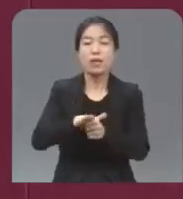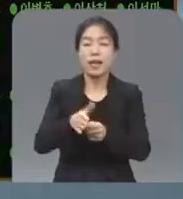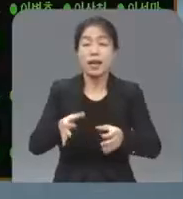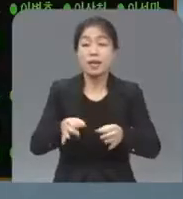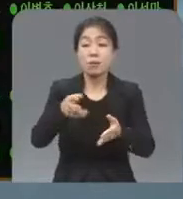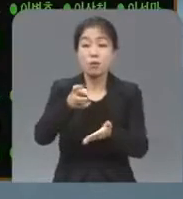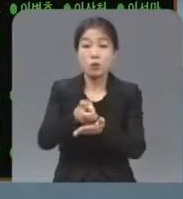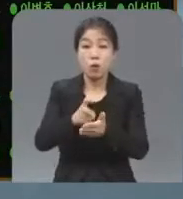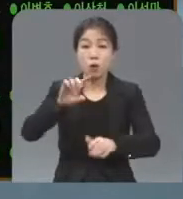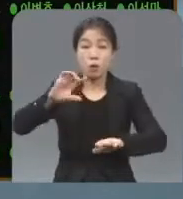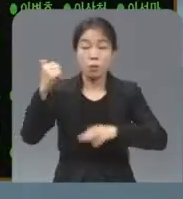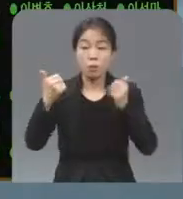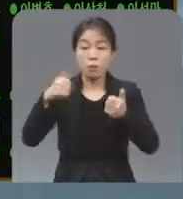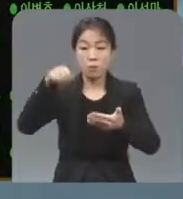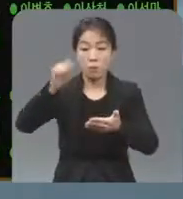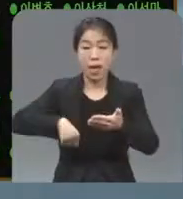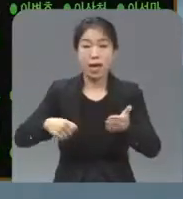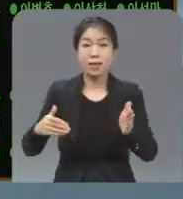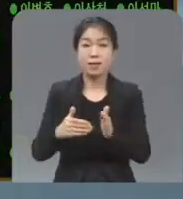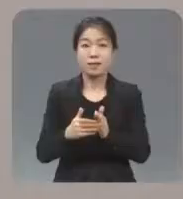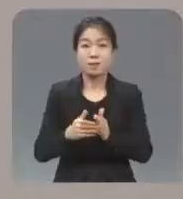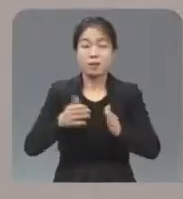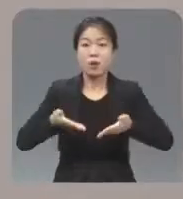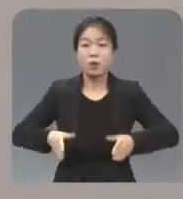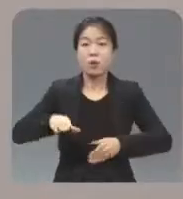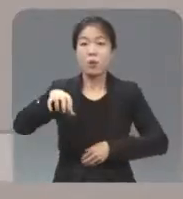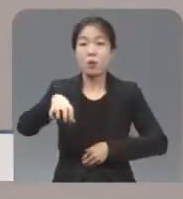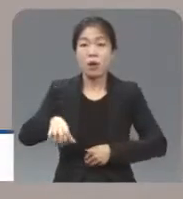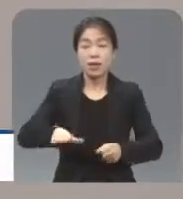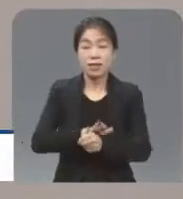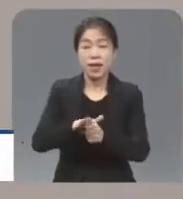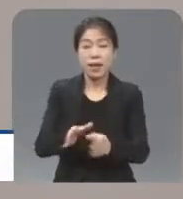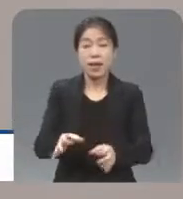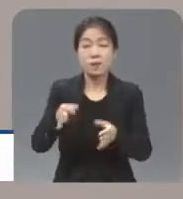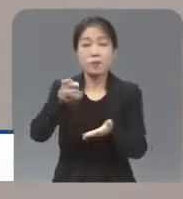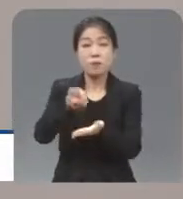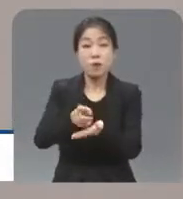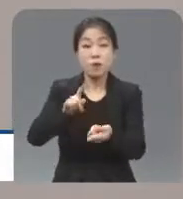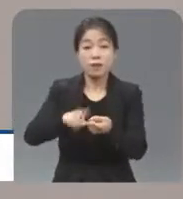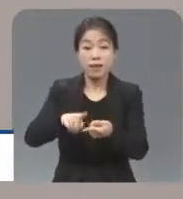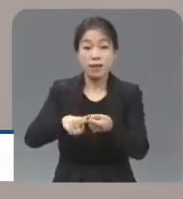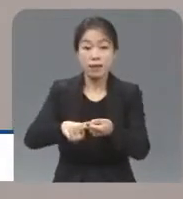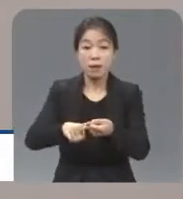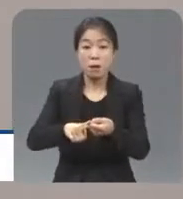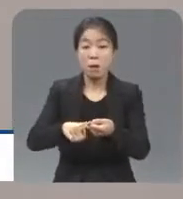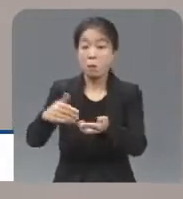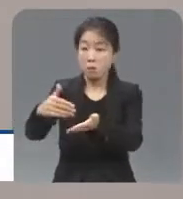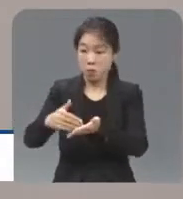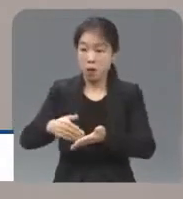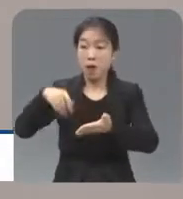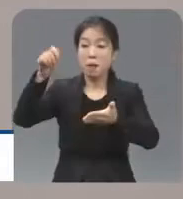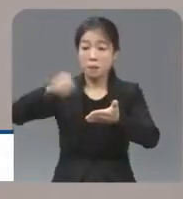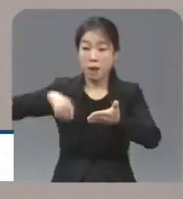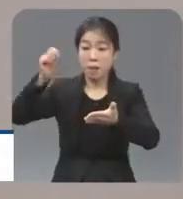국회 본회의를 통과했습니다. 고향사랑기부금에 관한 법률안 대안은 가결되었음을 선포합니다.